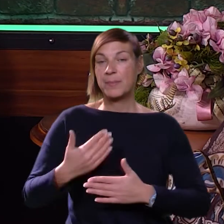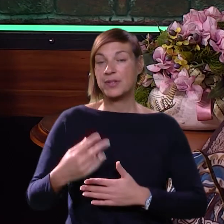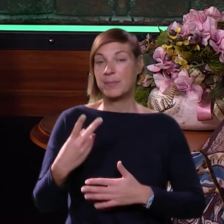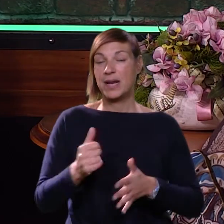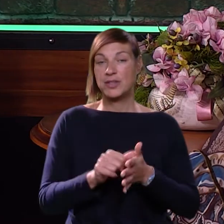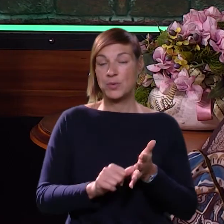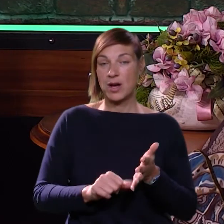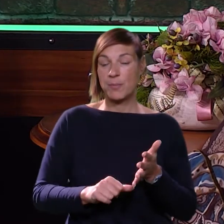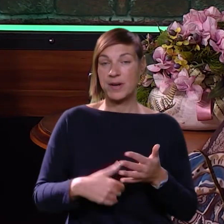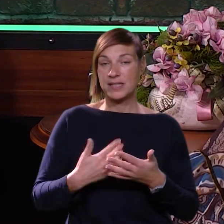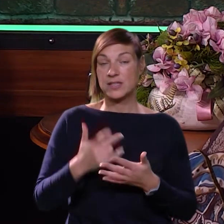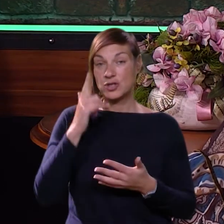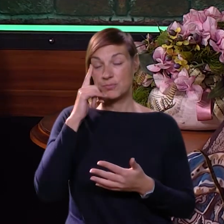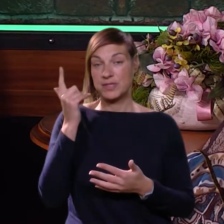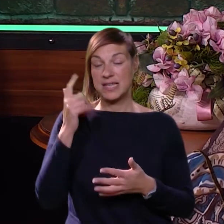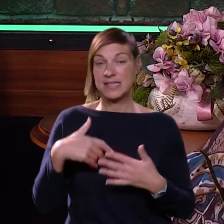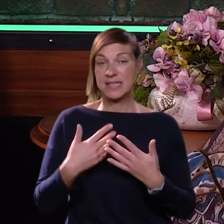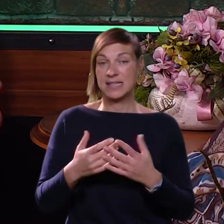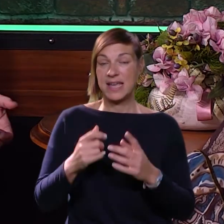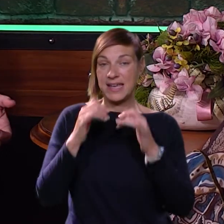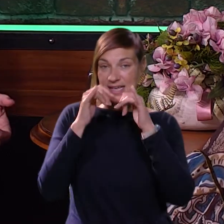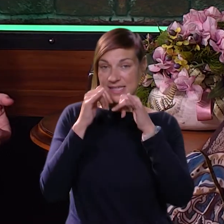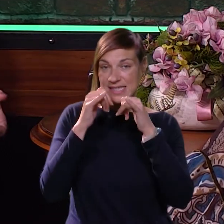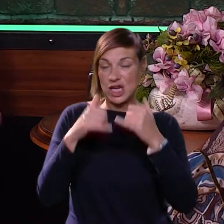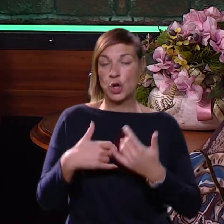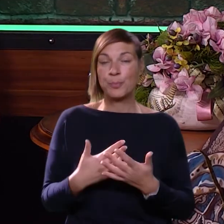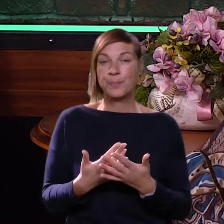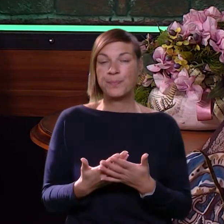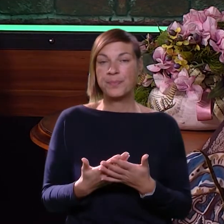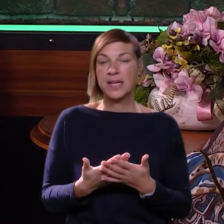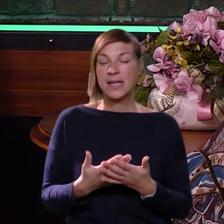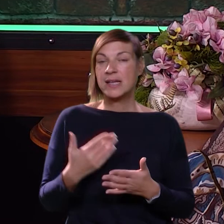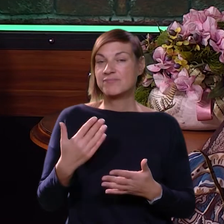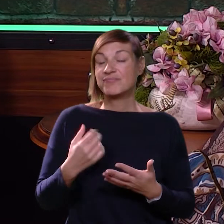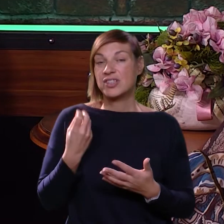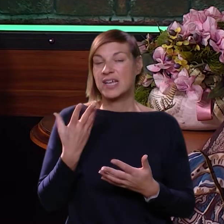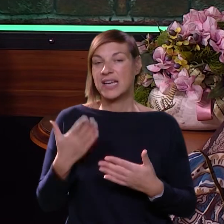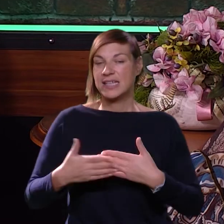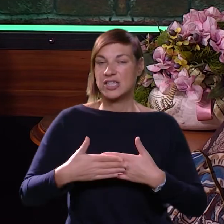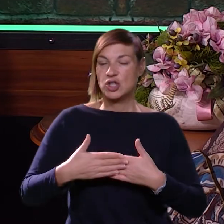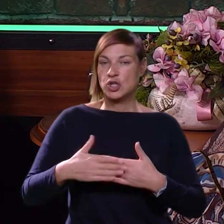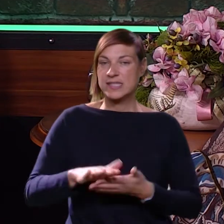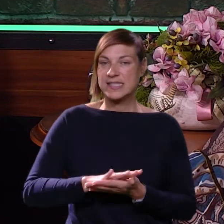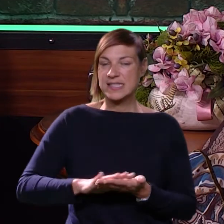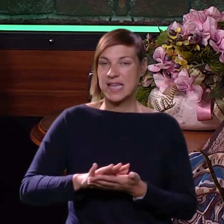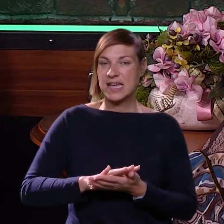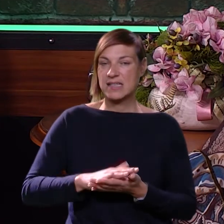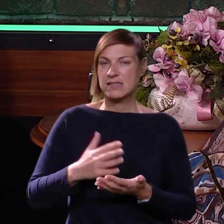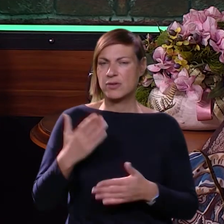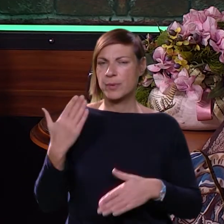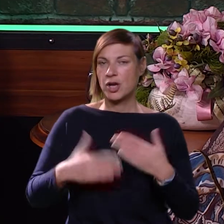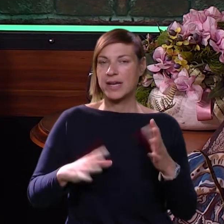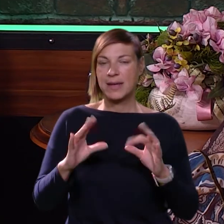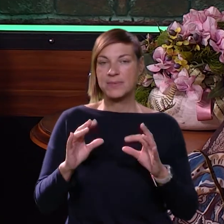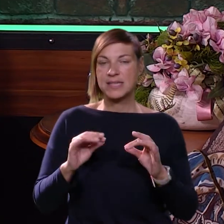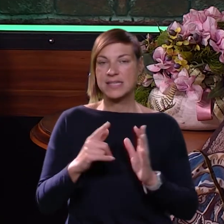onda bila ta druga operacija nakon što smo saznali da je ipak karcinom. Pa onda kad je to zaraslo, iza toga, znači to je